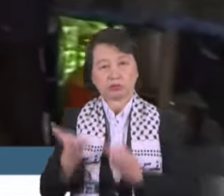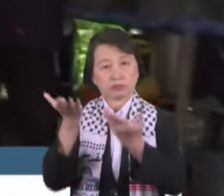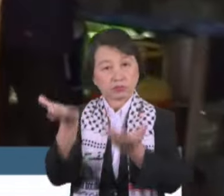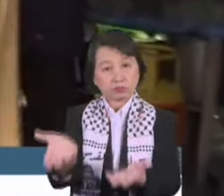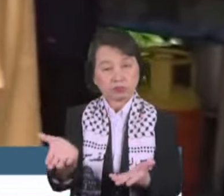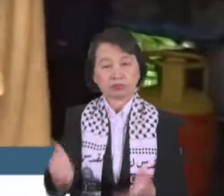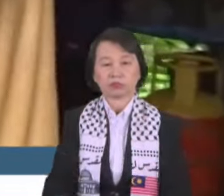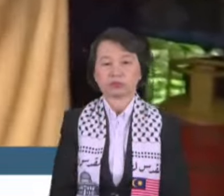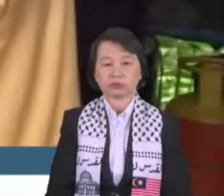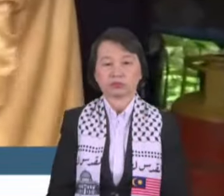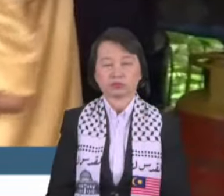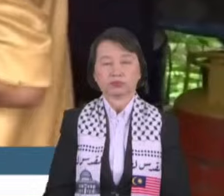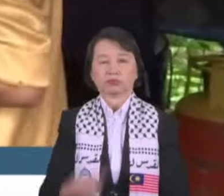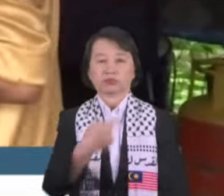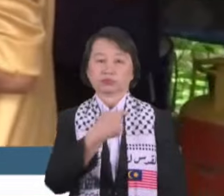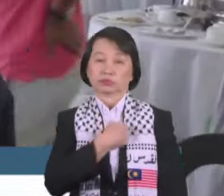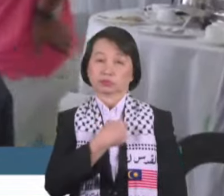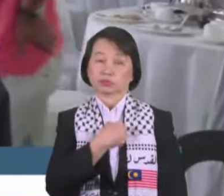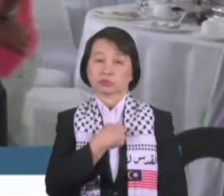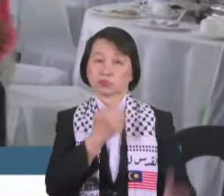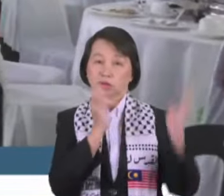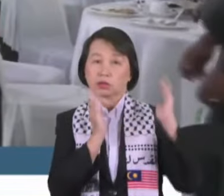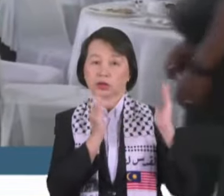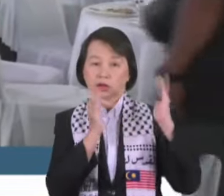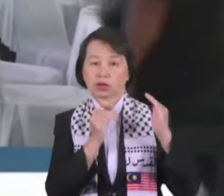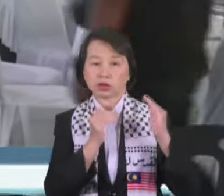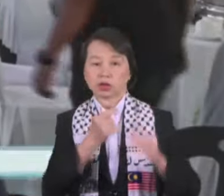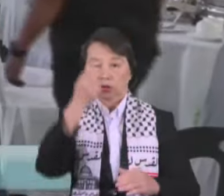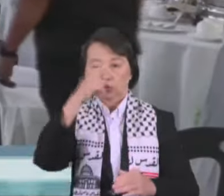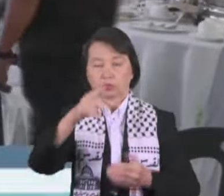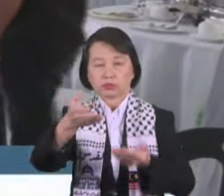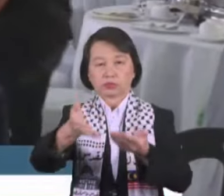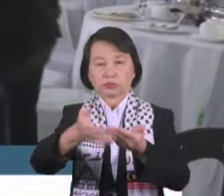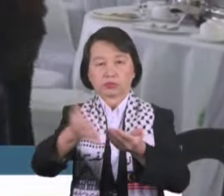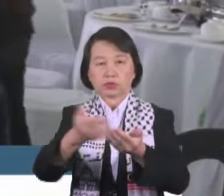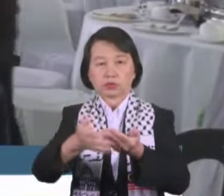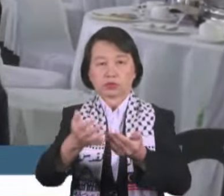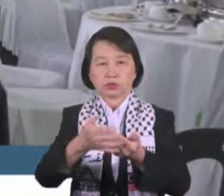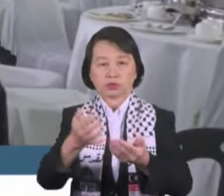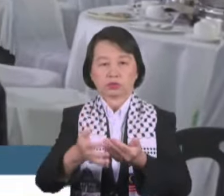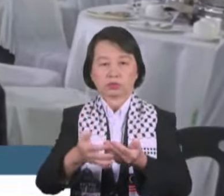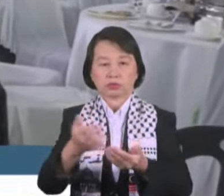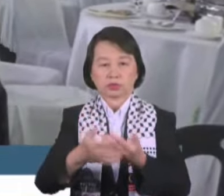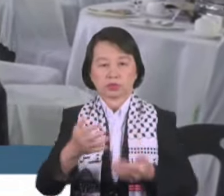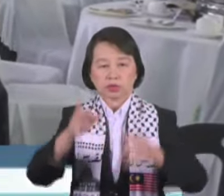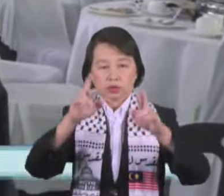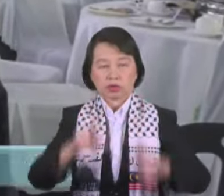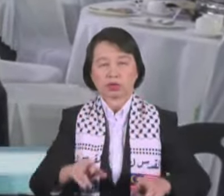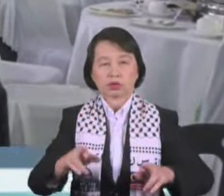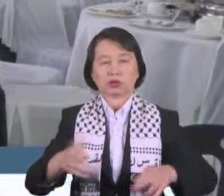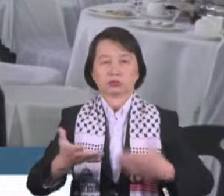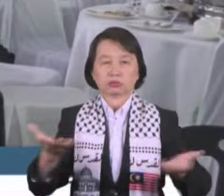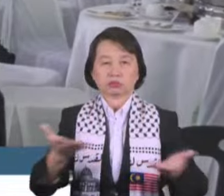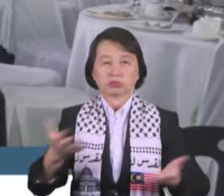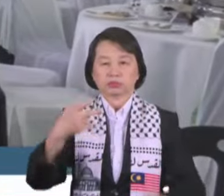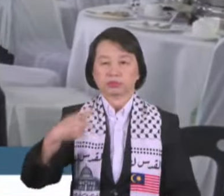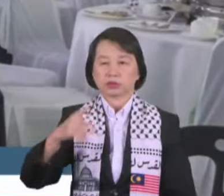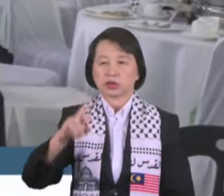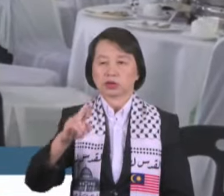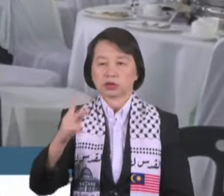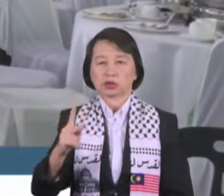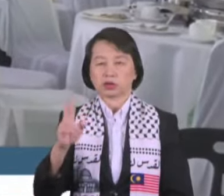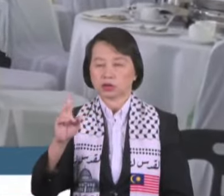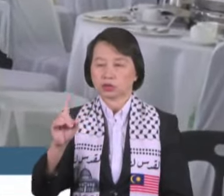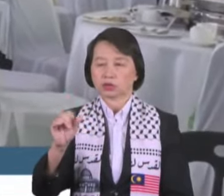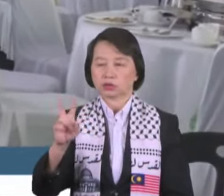Saya mengharapkan untuk kemudahan penduduk-penduduk di PRK